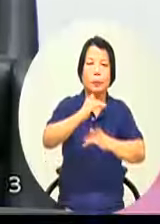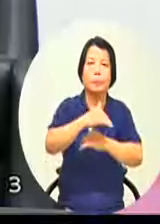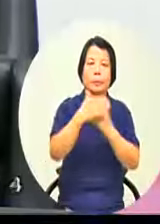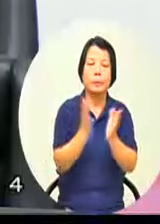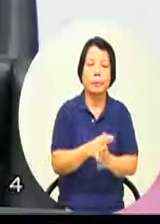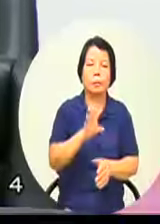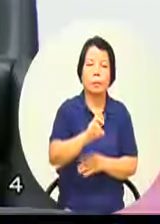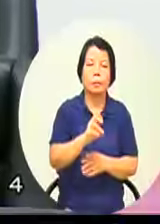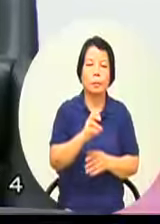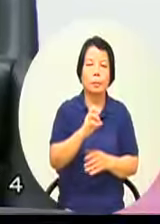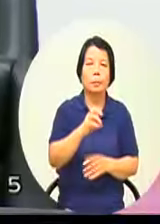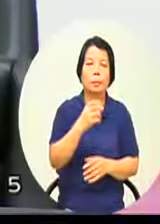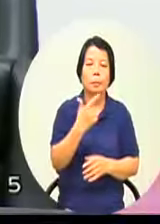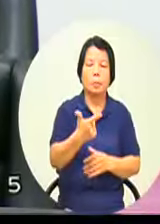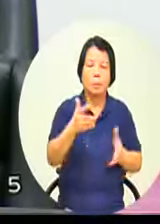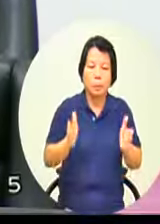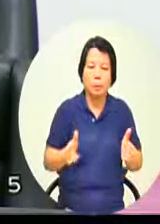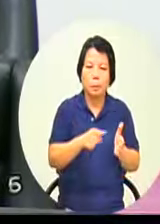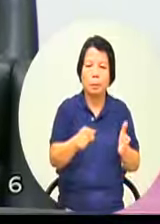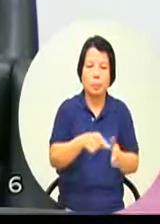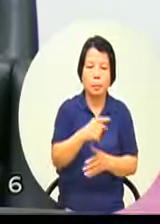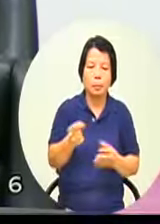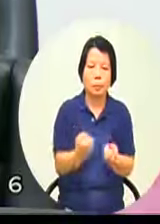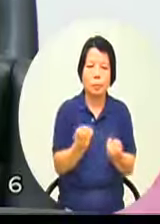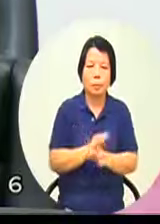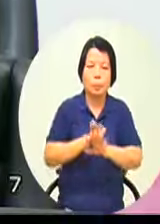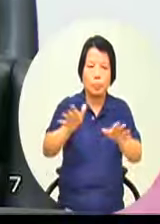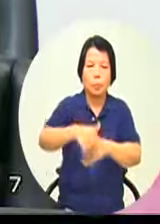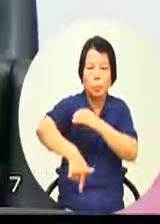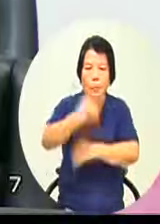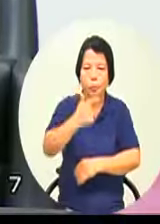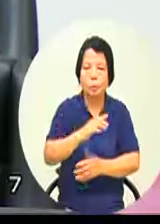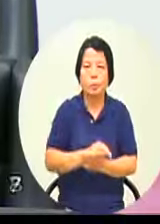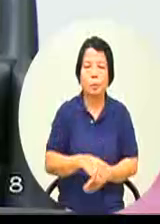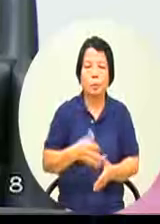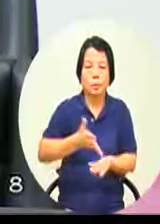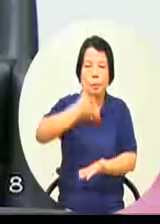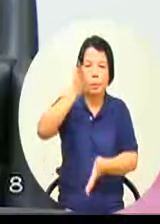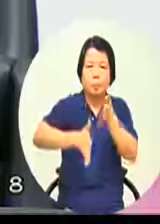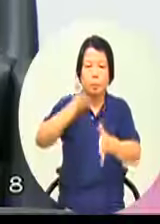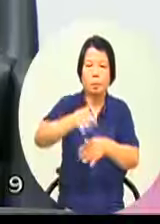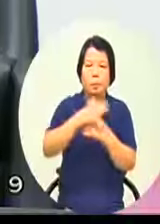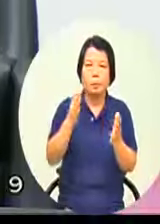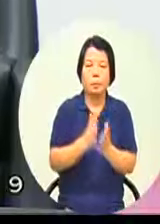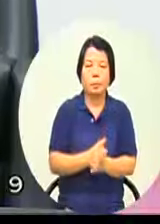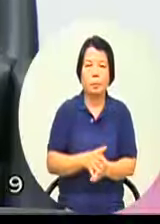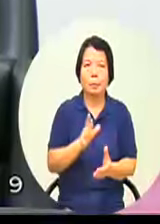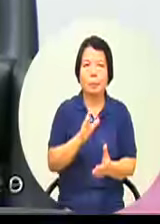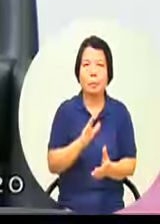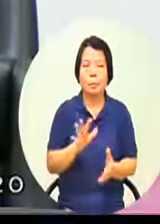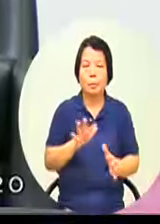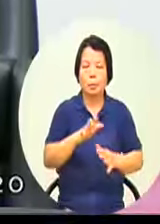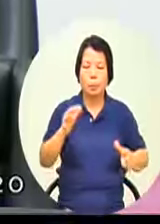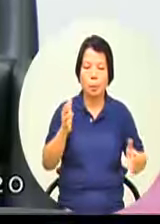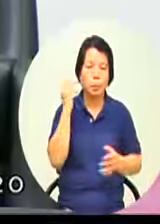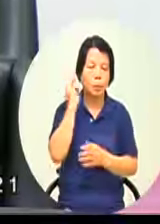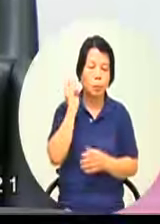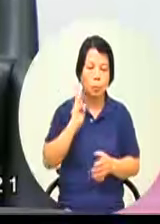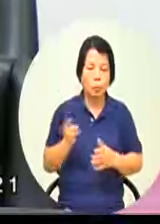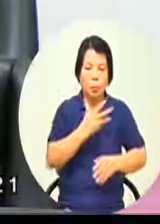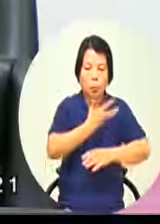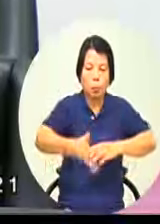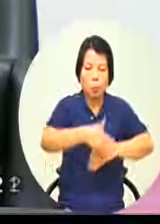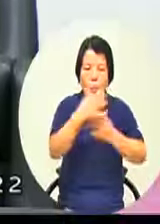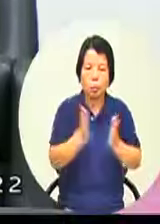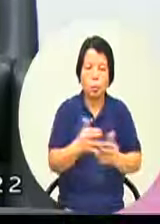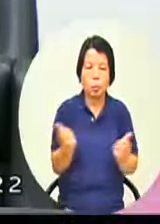46期这边的发展哈，我们都知道哈，非常的快速，大楼的新建还有那个水沟的排水问题一直都